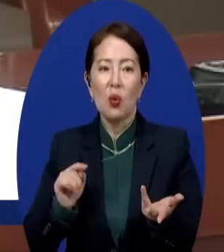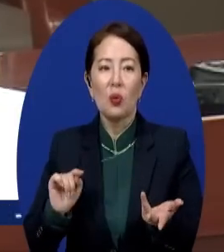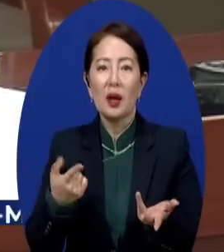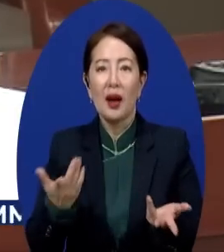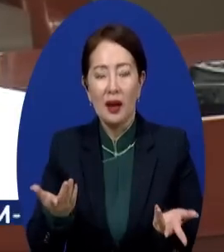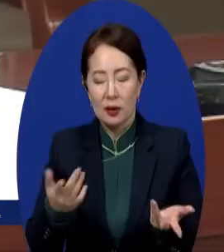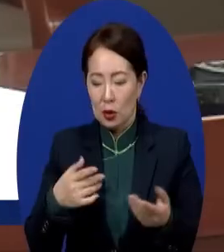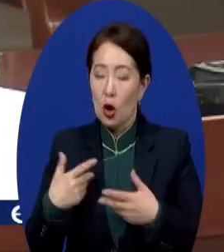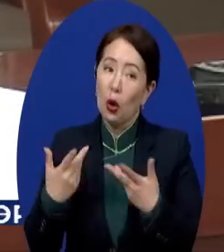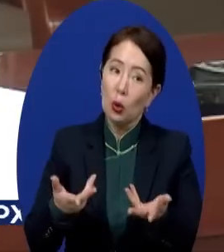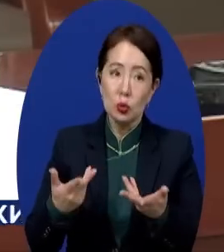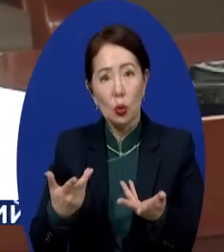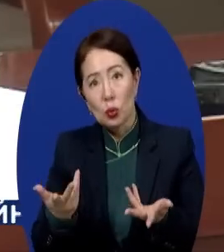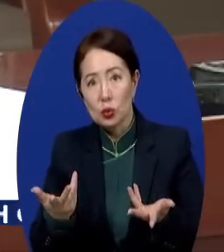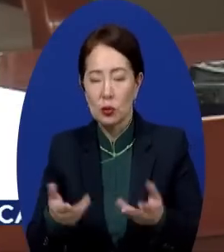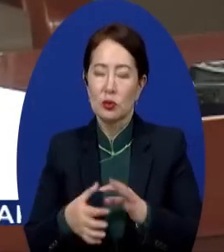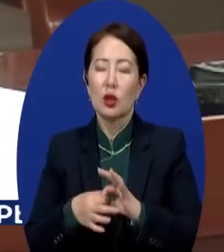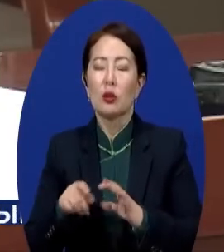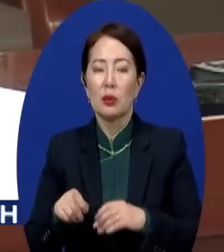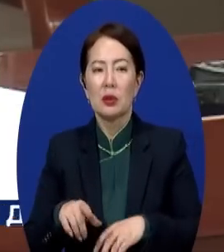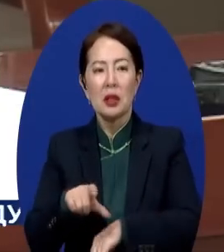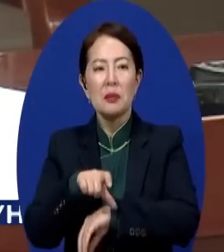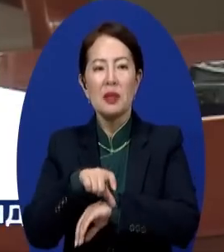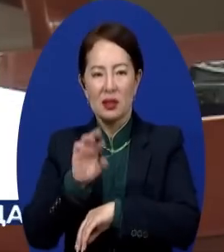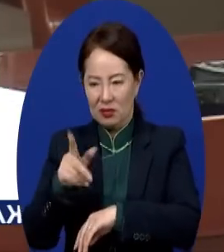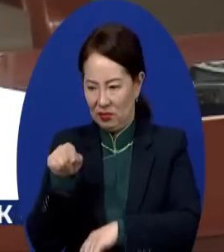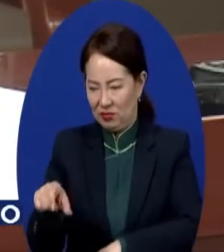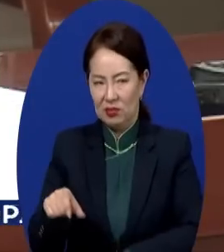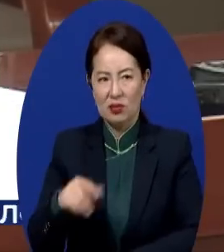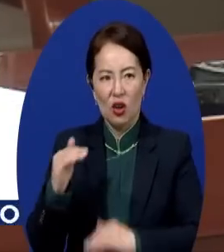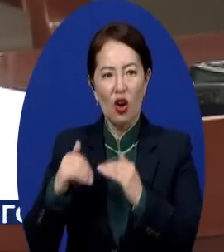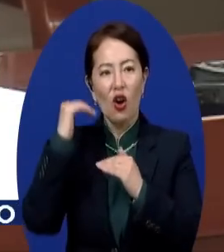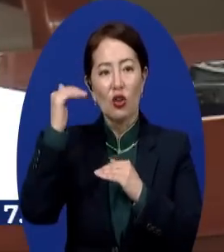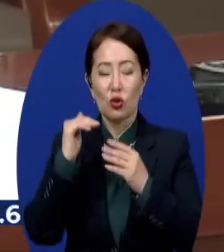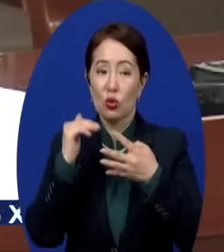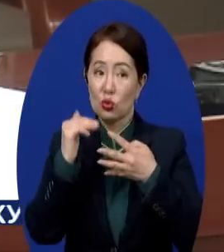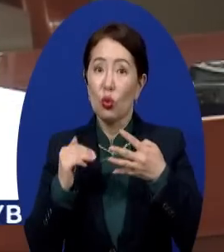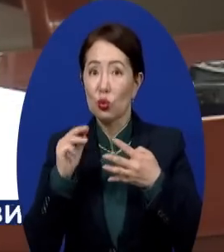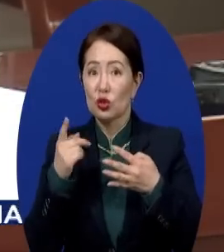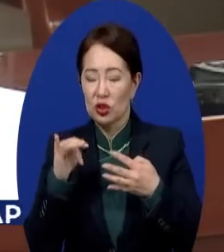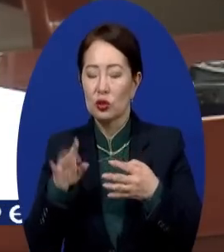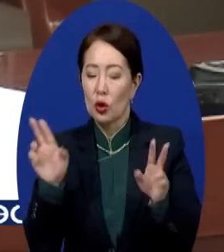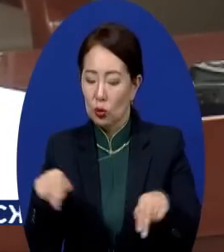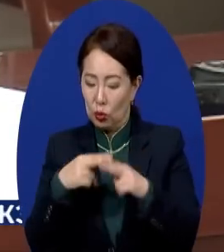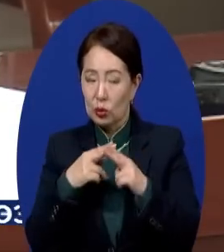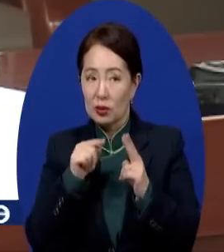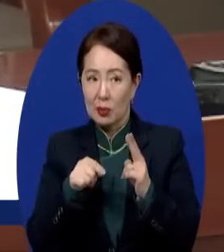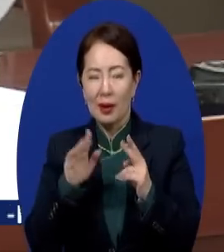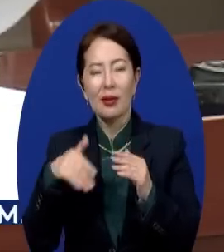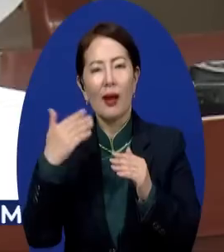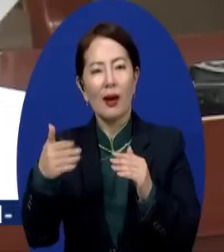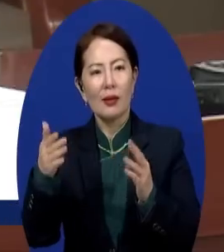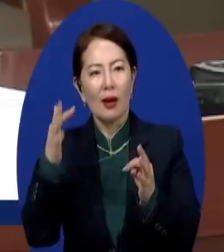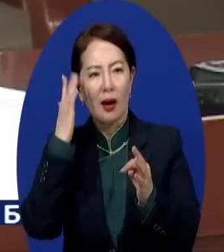Аа, өгж байгаа мүүгүй юу гэдэг тал дээр яг мэрэгжлийн өндөр түвшинд экспертиз хийж дүгнэлт гаргачиж бид дараагийн авах